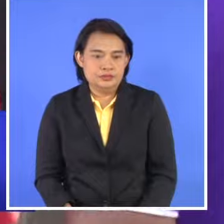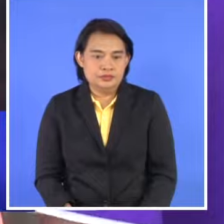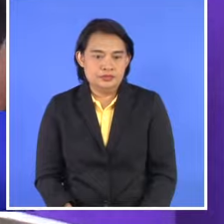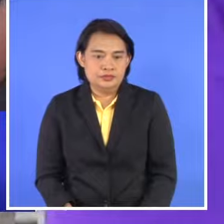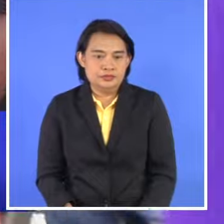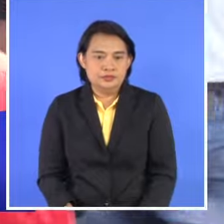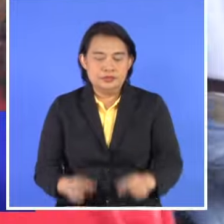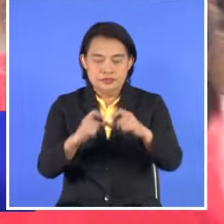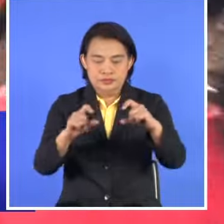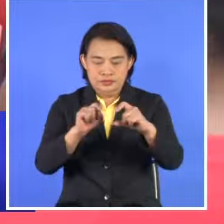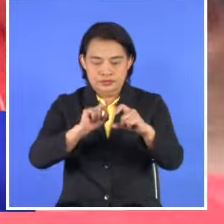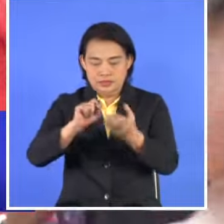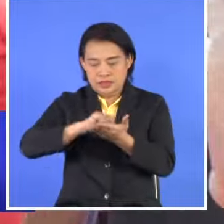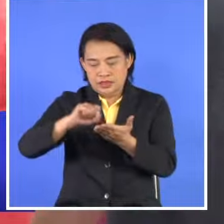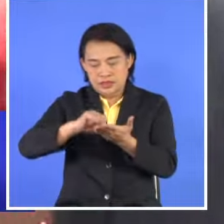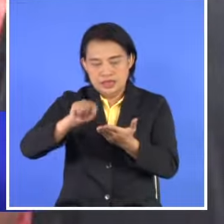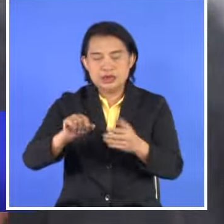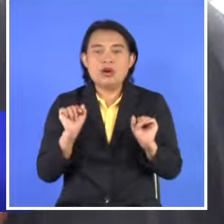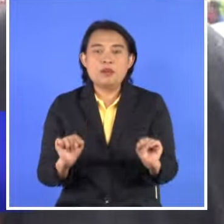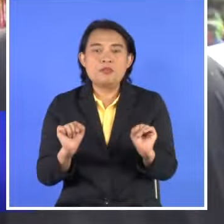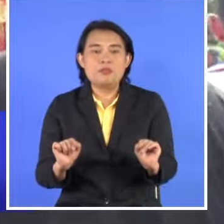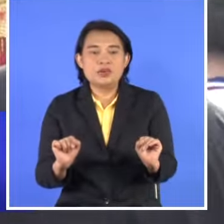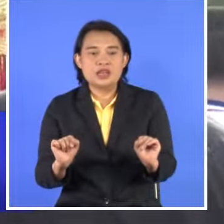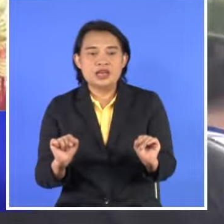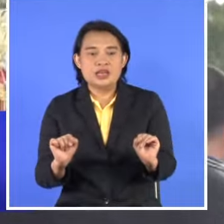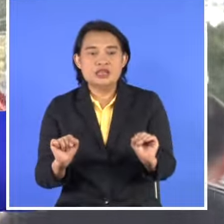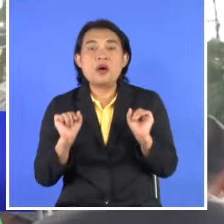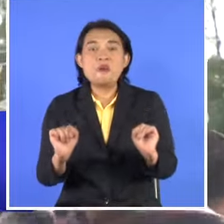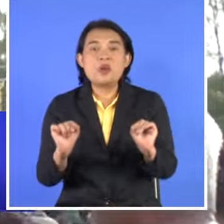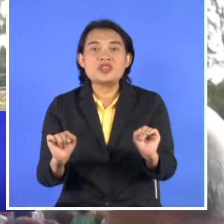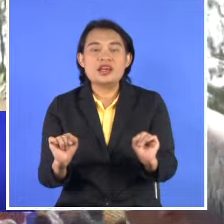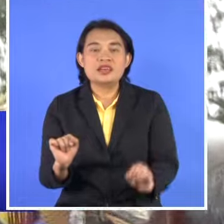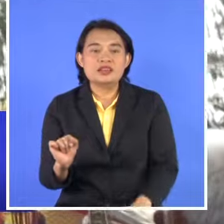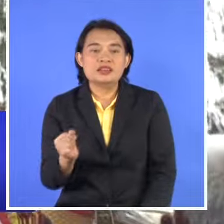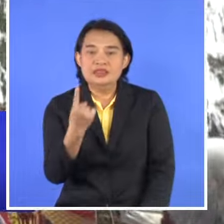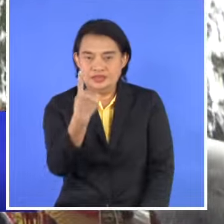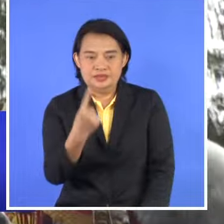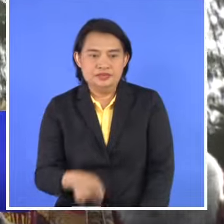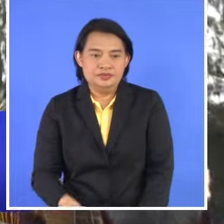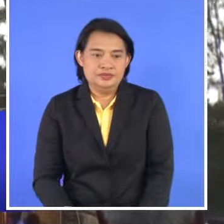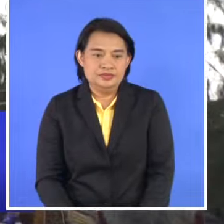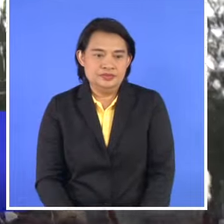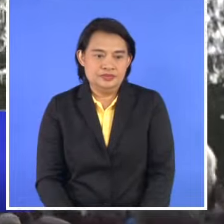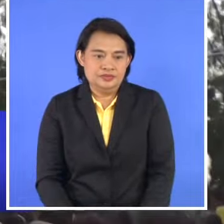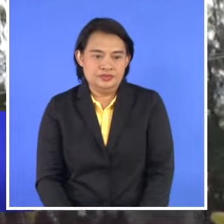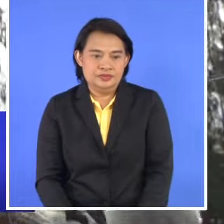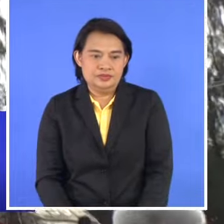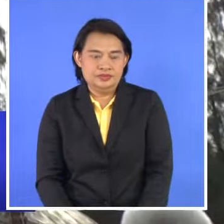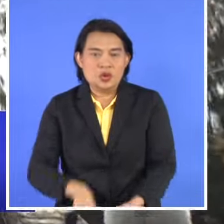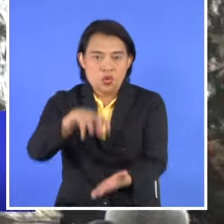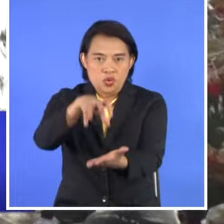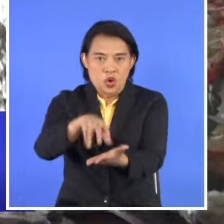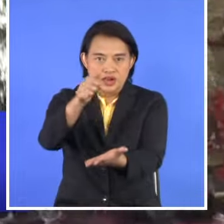1คัน มอเตอร์ไซค์1คันนะครับเนี่ยขึ้นมารับมอเตอร์ไซค์1คันนี่โอ้ยโชคดีโช